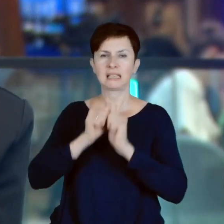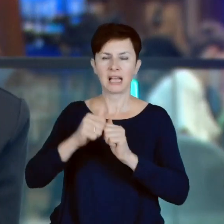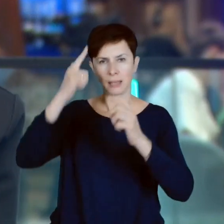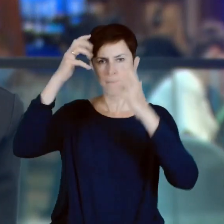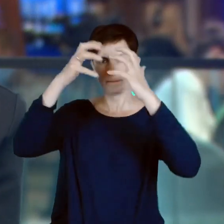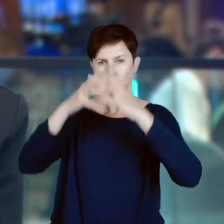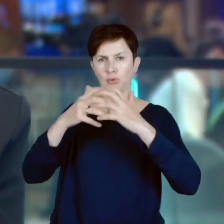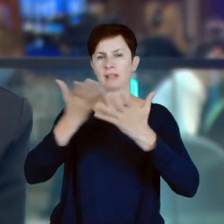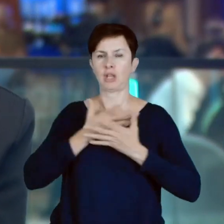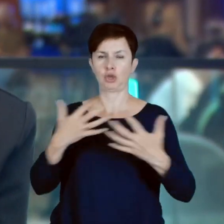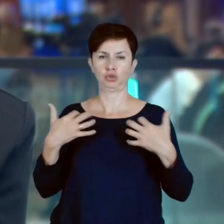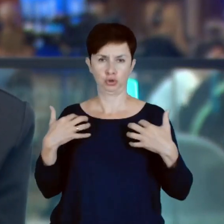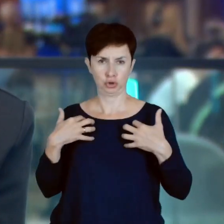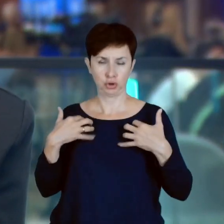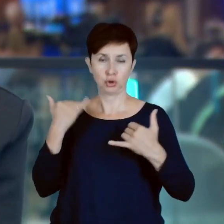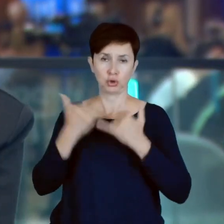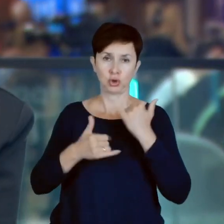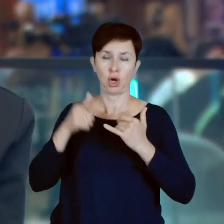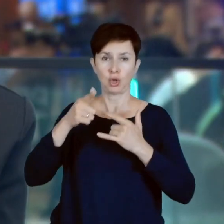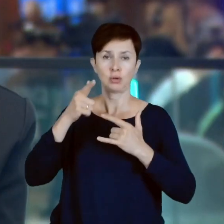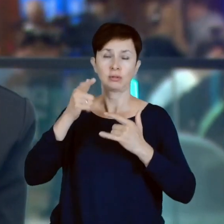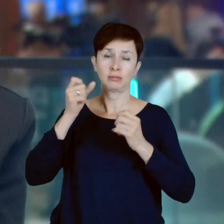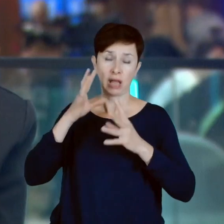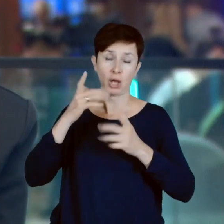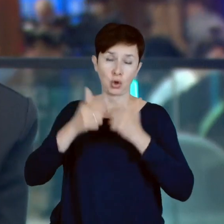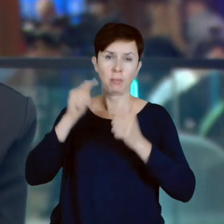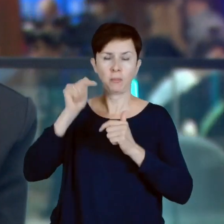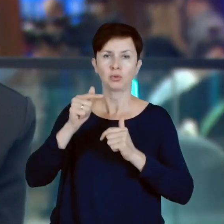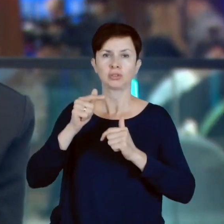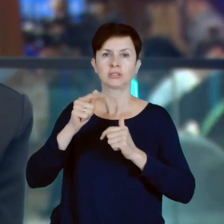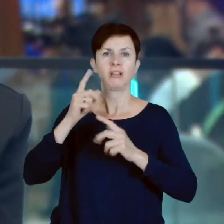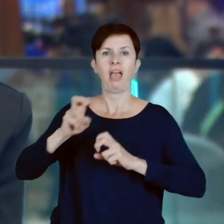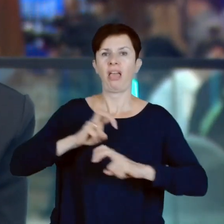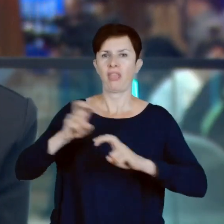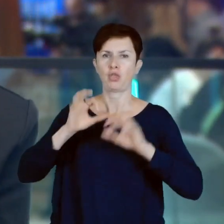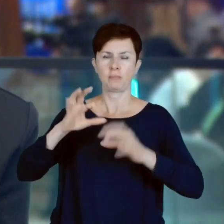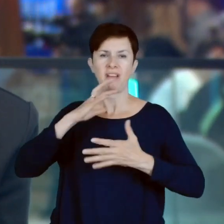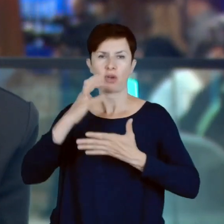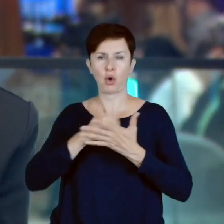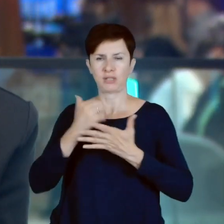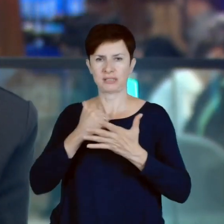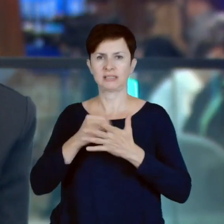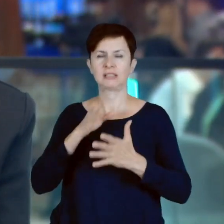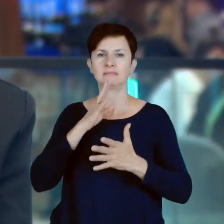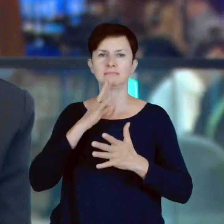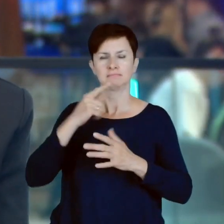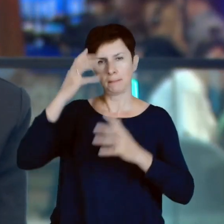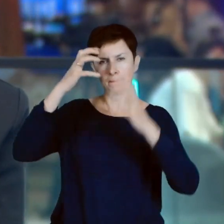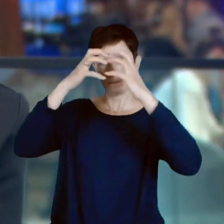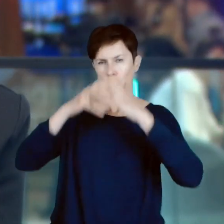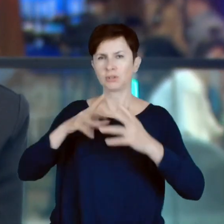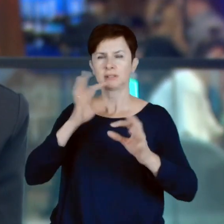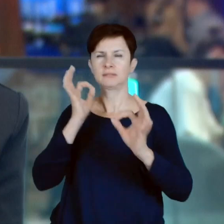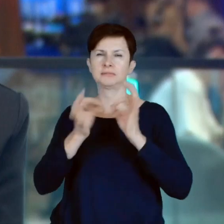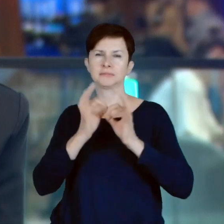mózg zrobić, musi bardzo dobrze zarządzać energią, prawda? Którą ma do dyspozycji. To jest tak zwane budżetowanie energii, prawda? Więc żeby